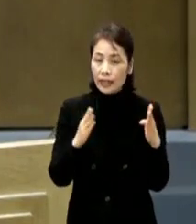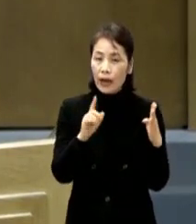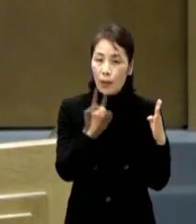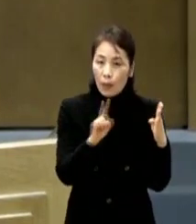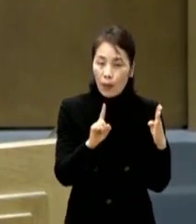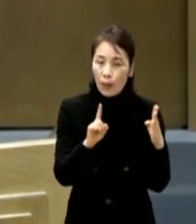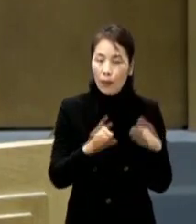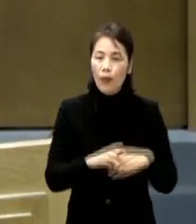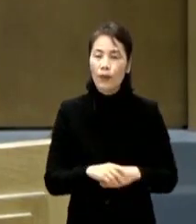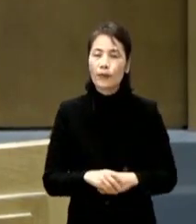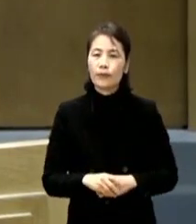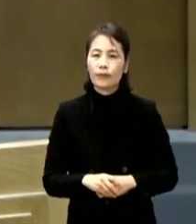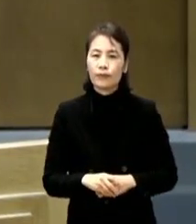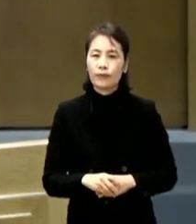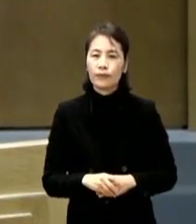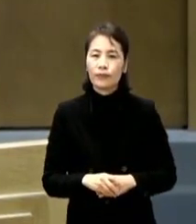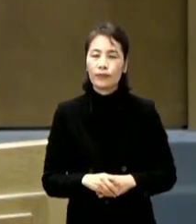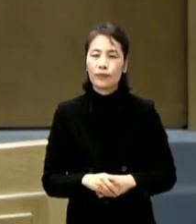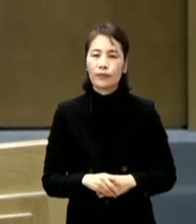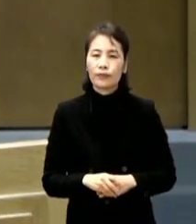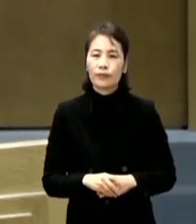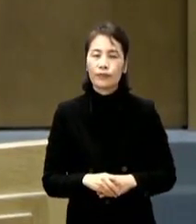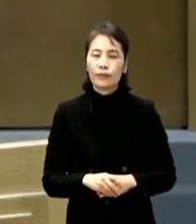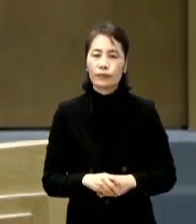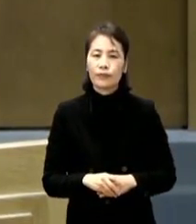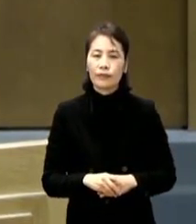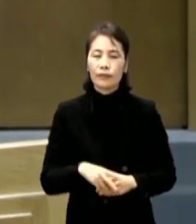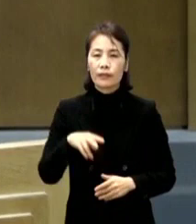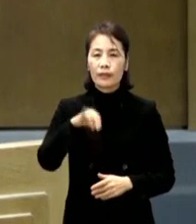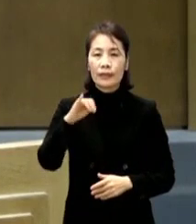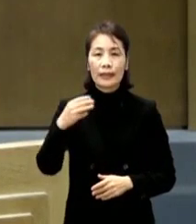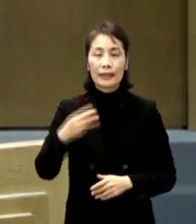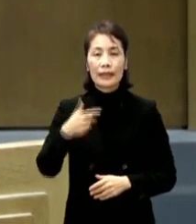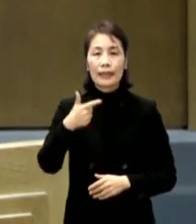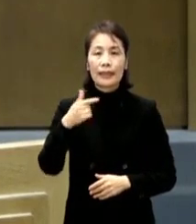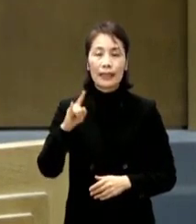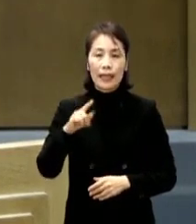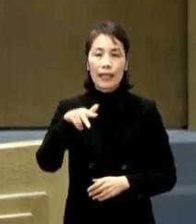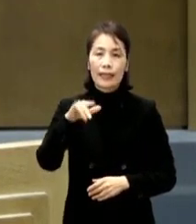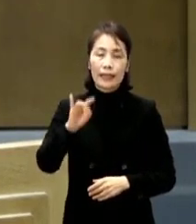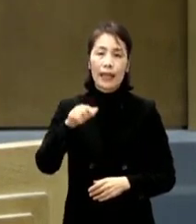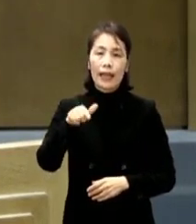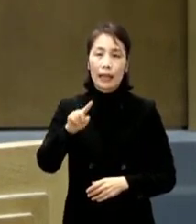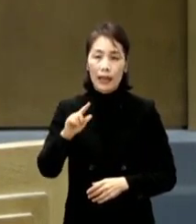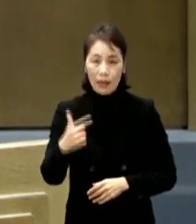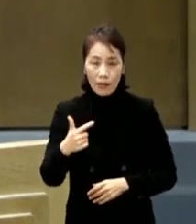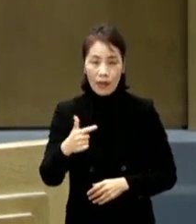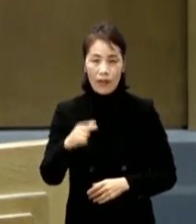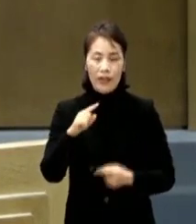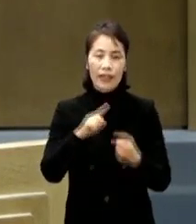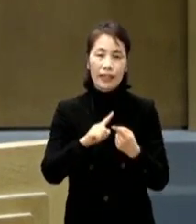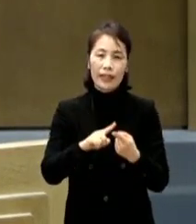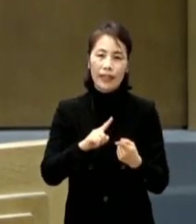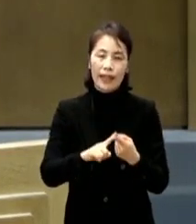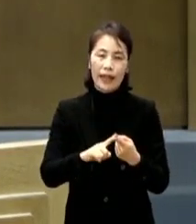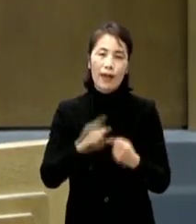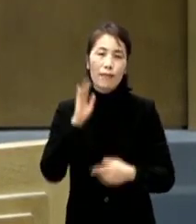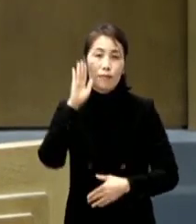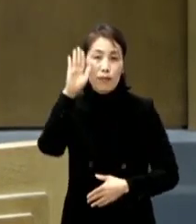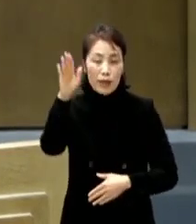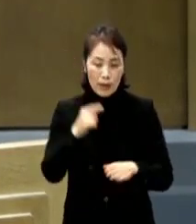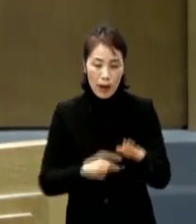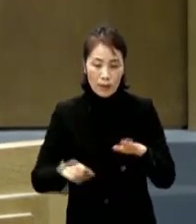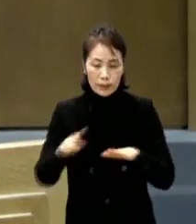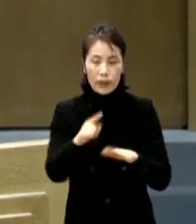리빌딩 트러스트, 신뢰 재건이었습니다. 당면한 도전 과제를 극복하고 미래로 나가기